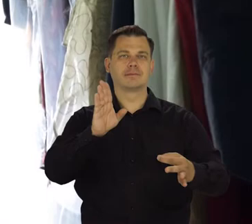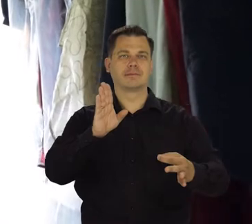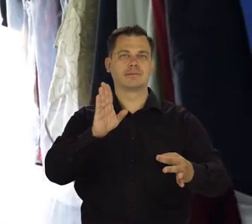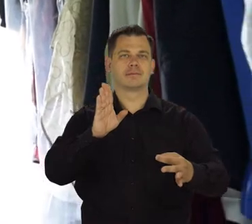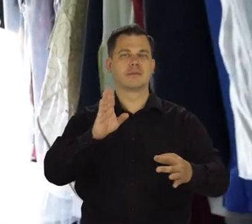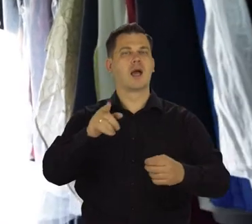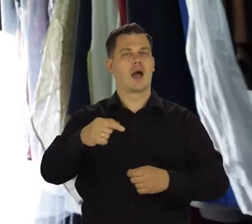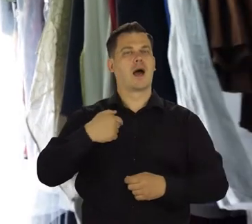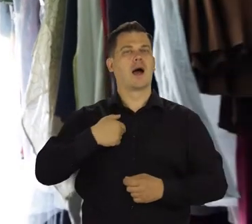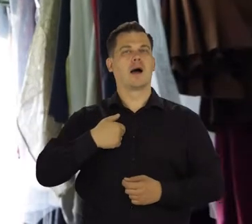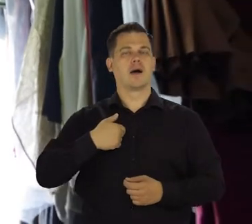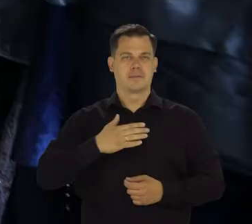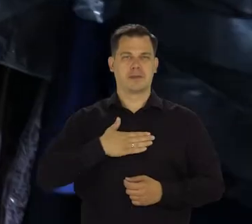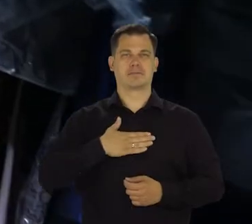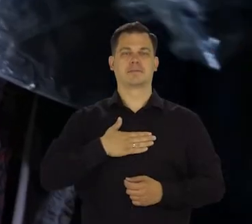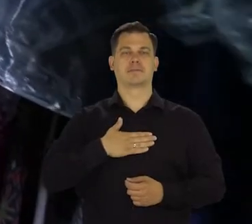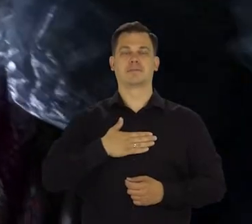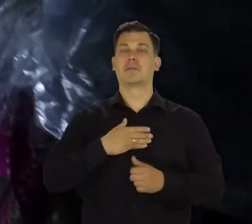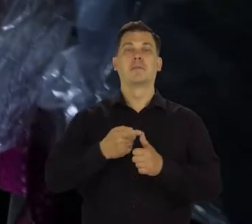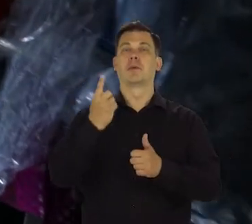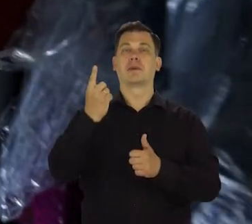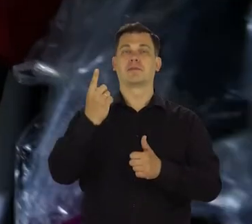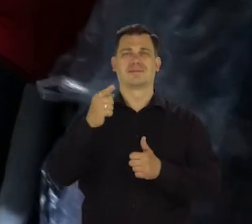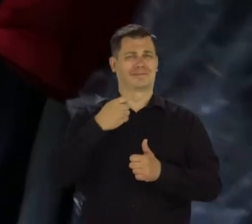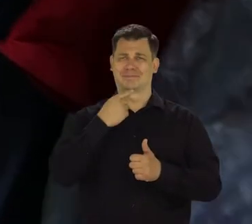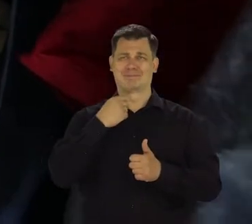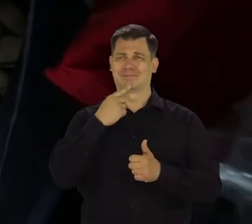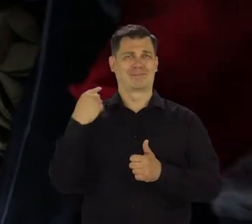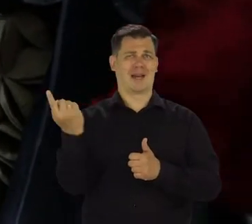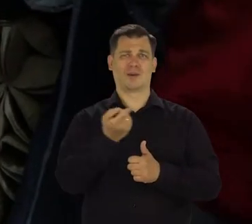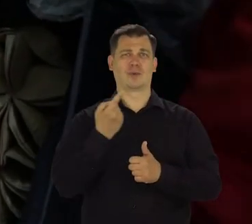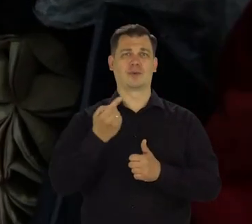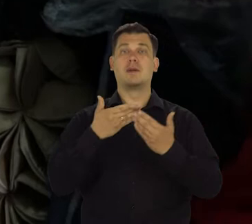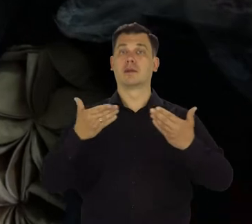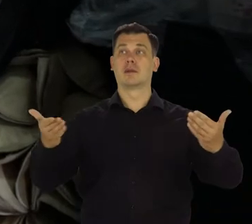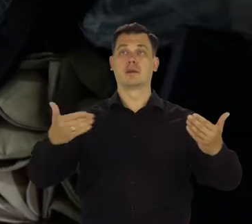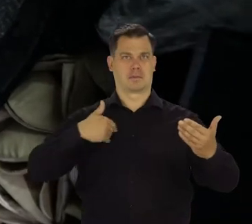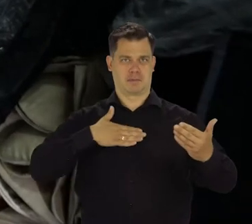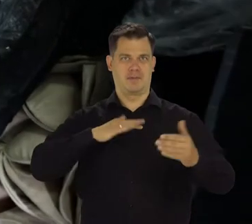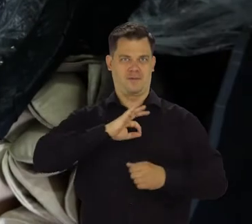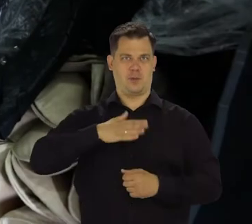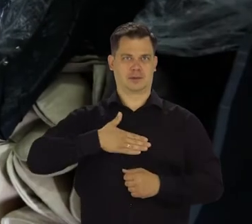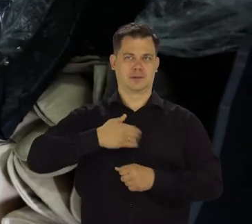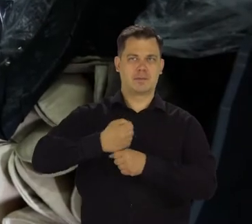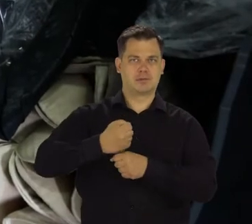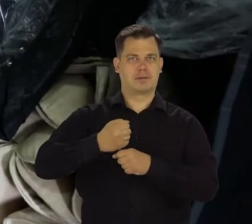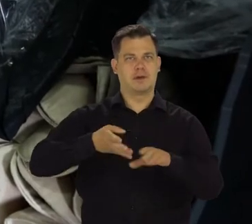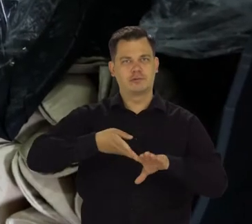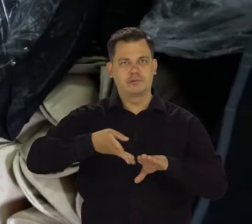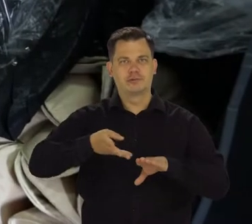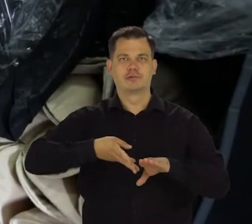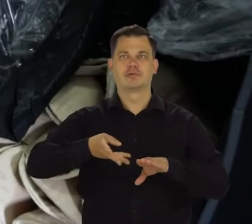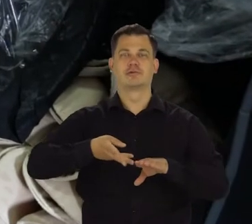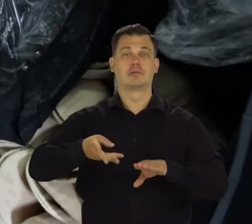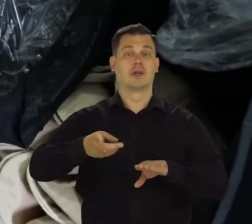żywą. Mamy, po pierwsze jesteśmy jednym z nielicznych teatrów, którzy jeszcze w ogóle mają pracownię. Chyba z tych